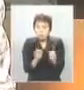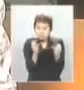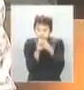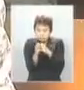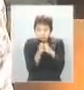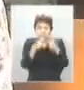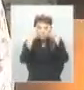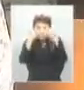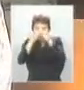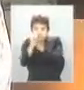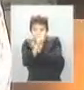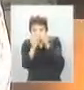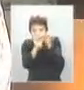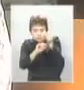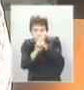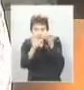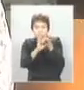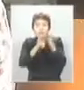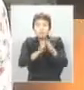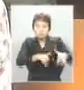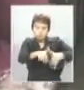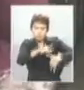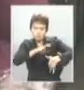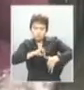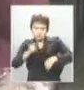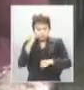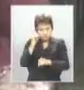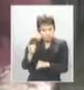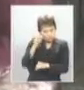ให้เกิดขในพืนที่เพื่อใหเชอบ้านเกิด Natusol